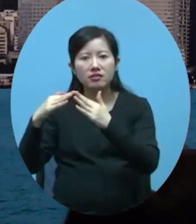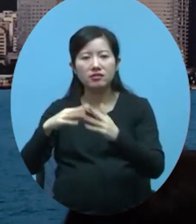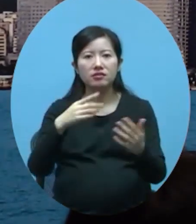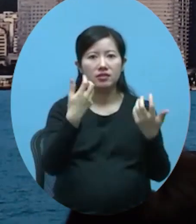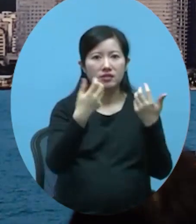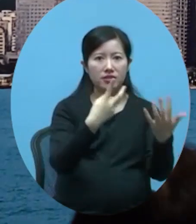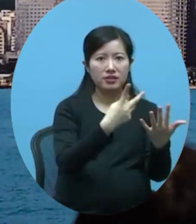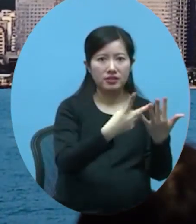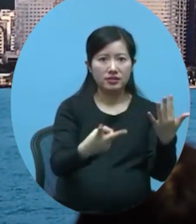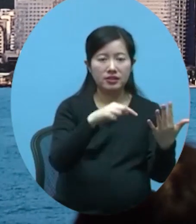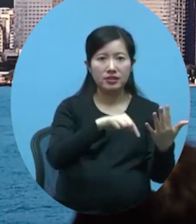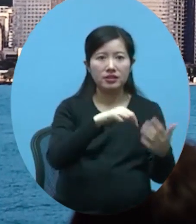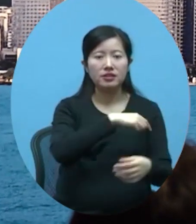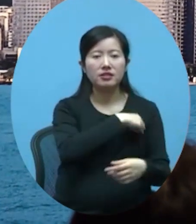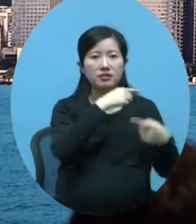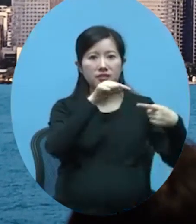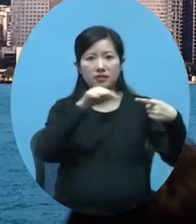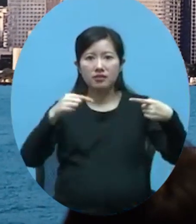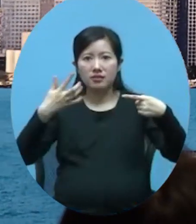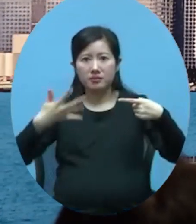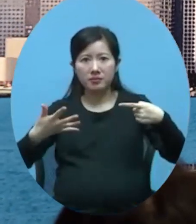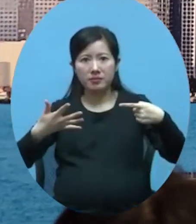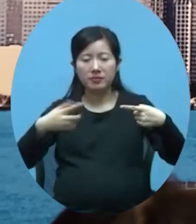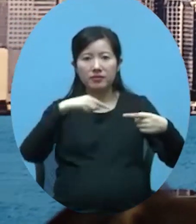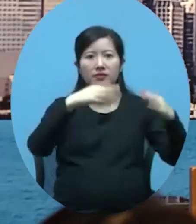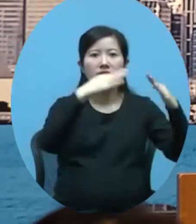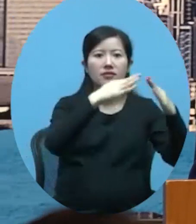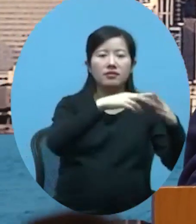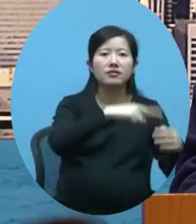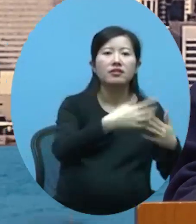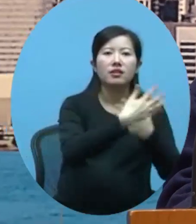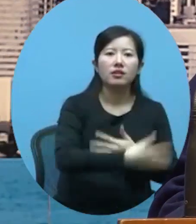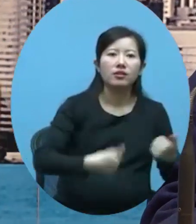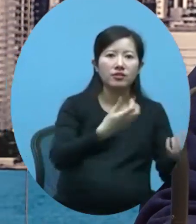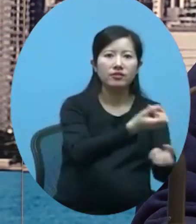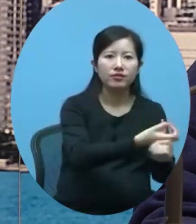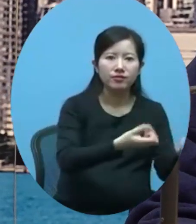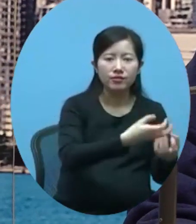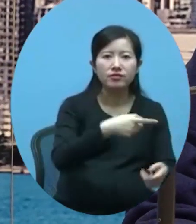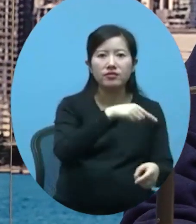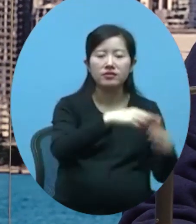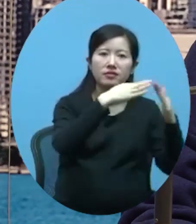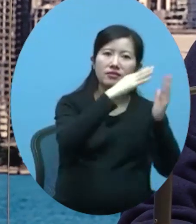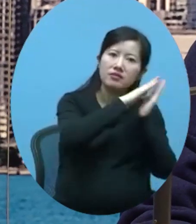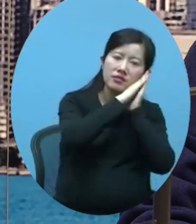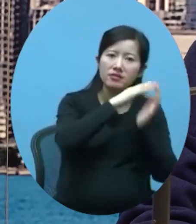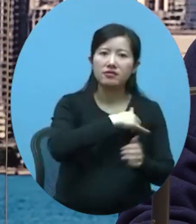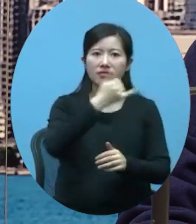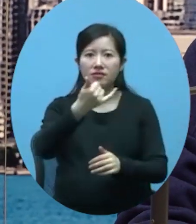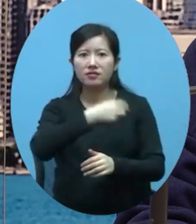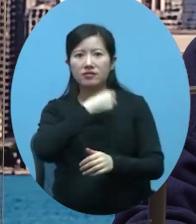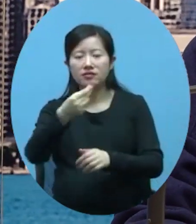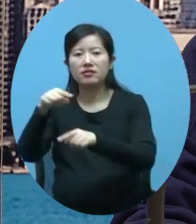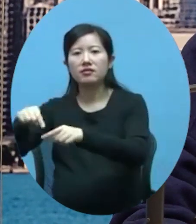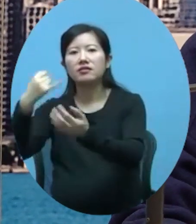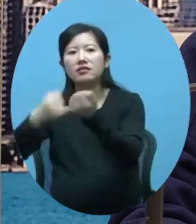星期一至五就住在康景花園D座星期六日就和兒子住在香